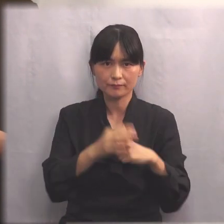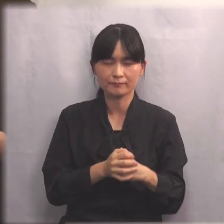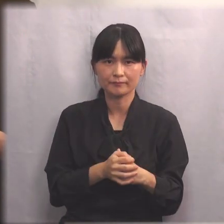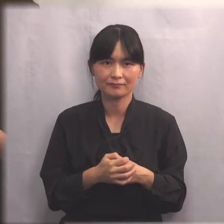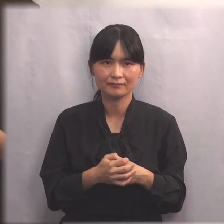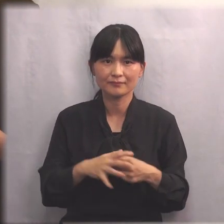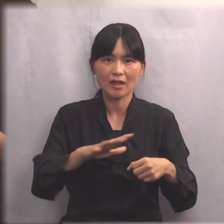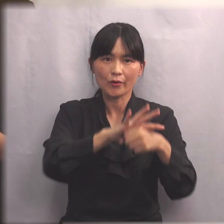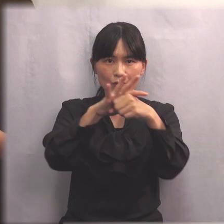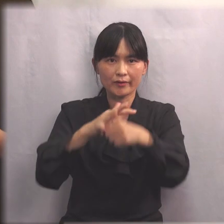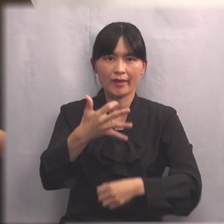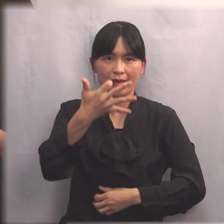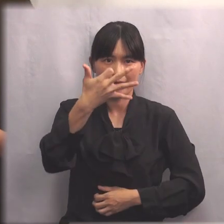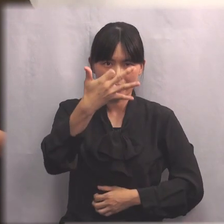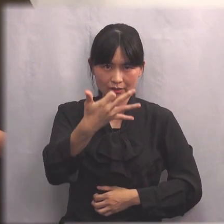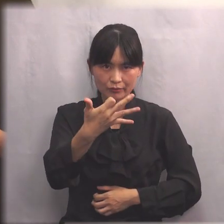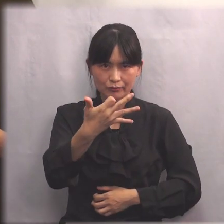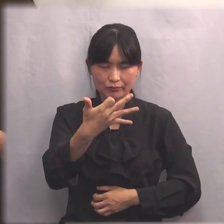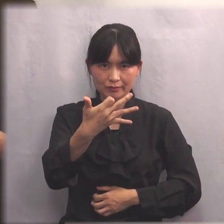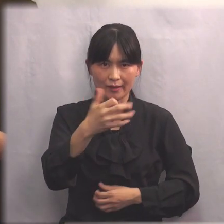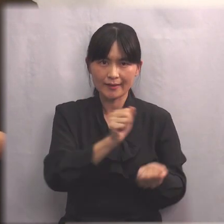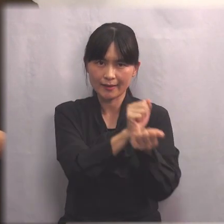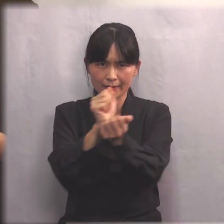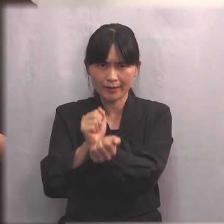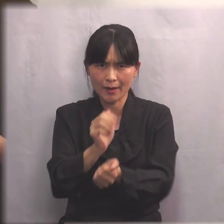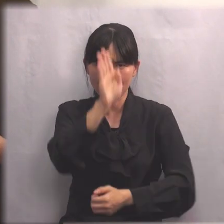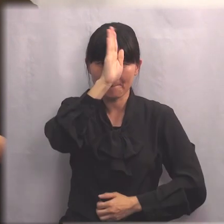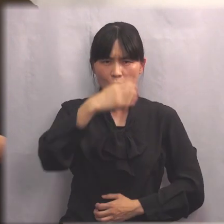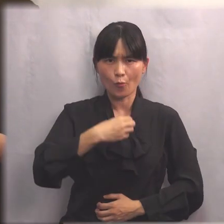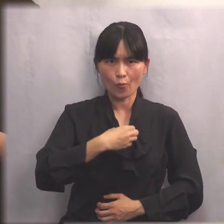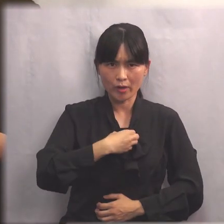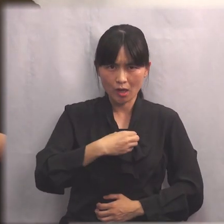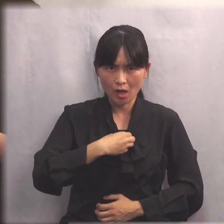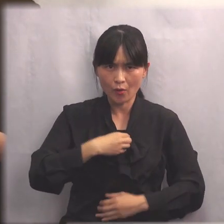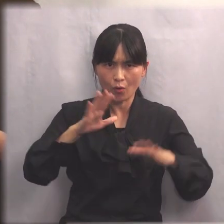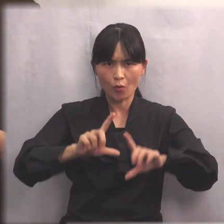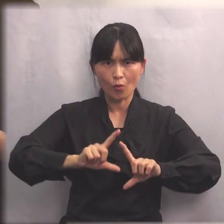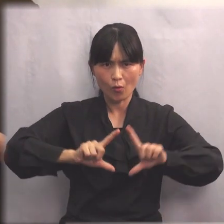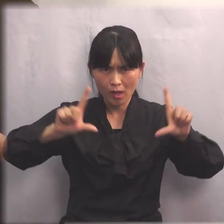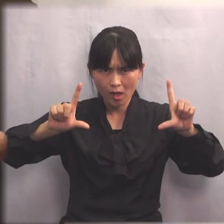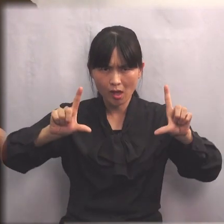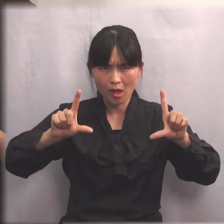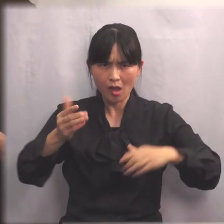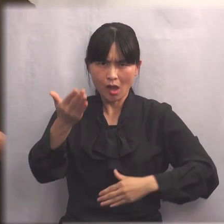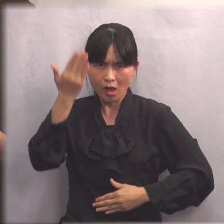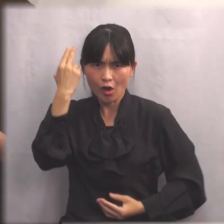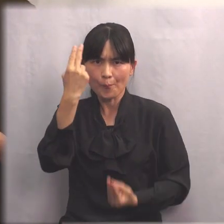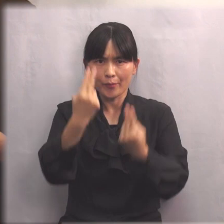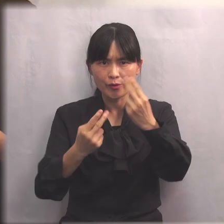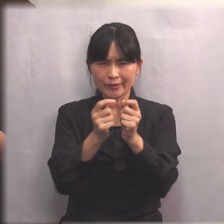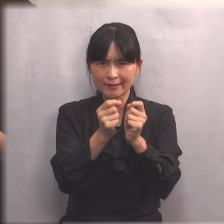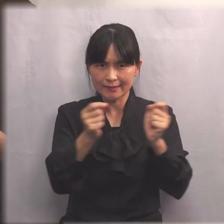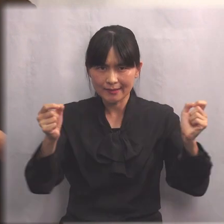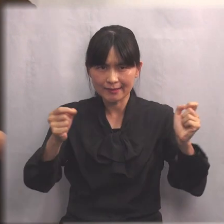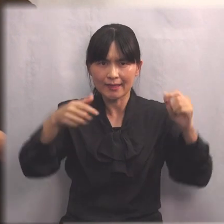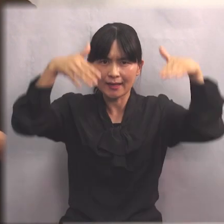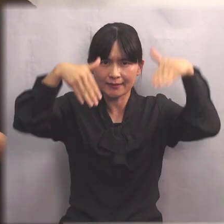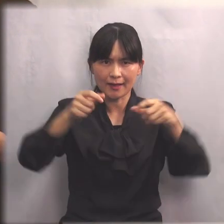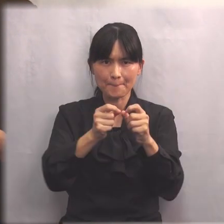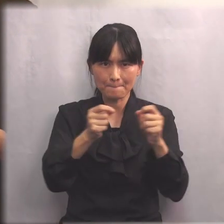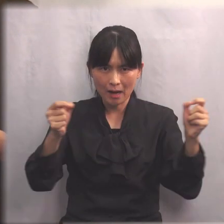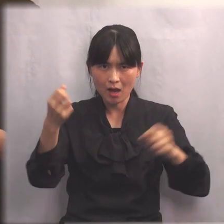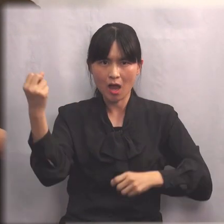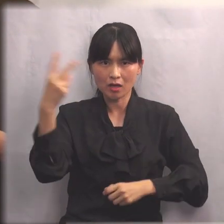있습니다. 코로나19라고 하는 감염병 위기, 그리고 올여름 그 어느 때보다도 길게